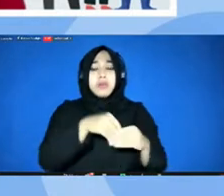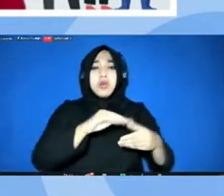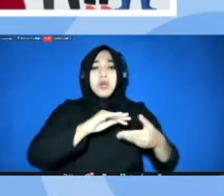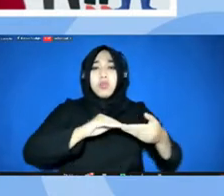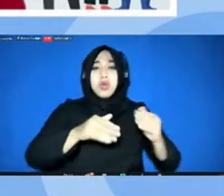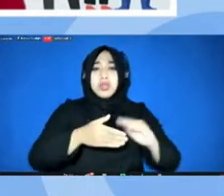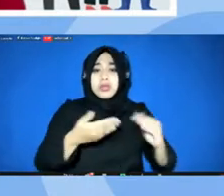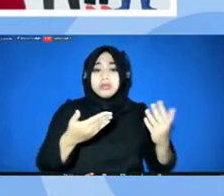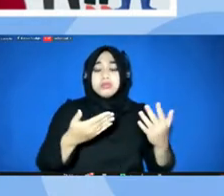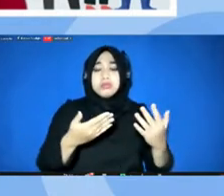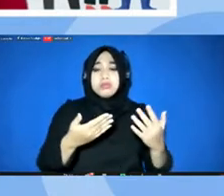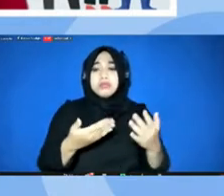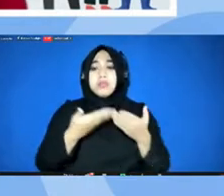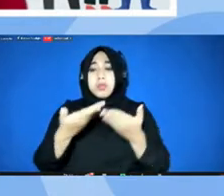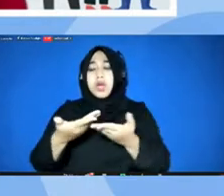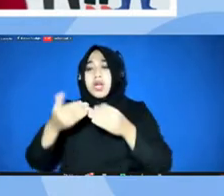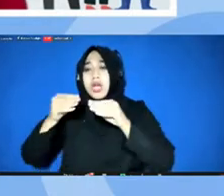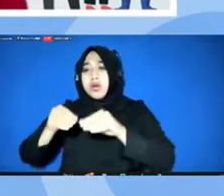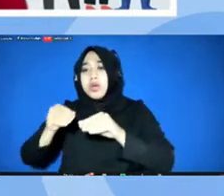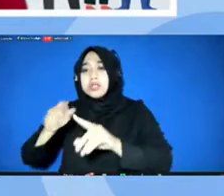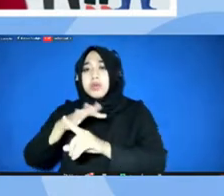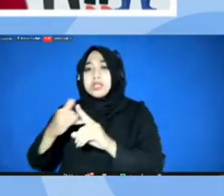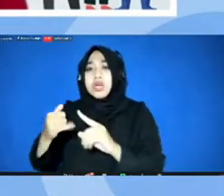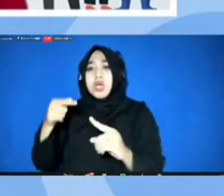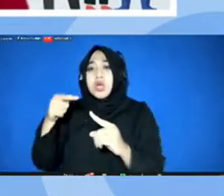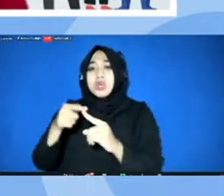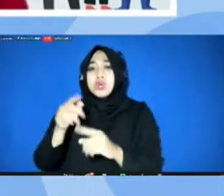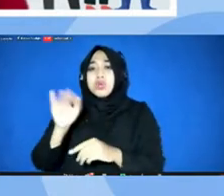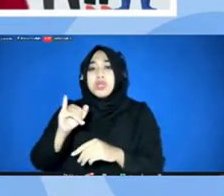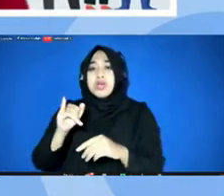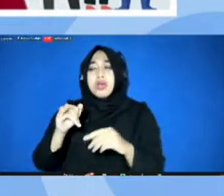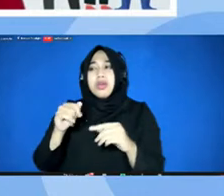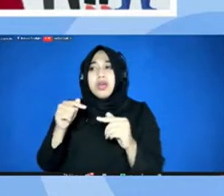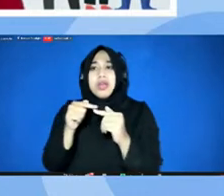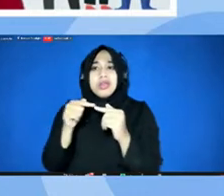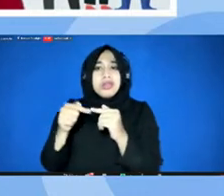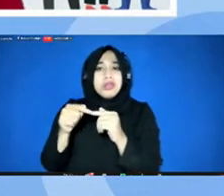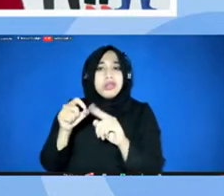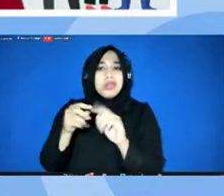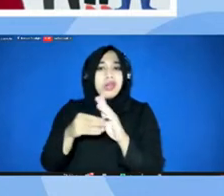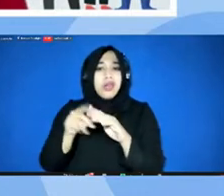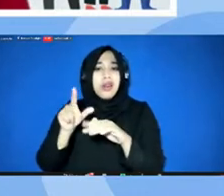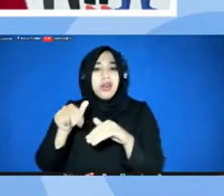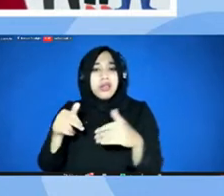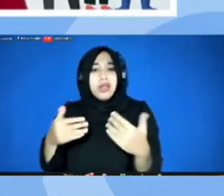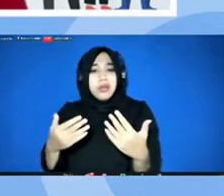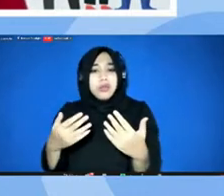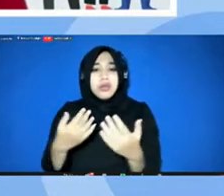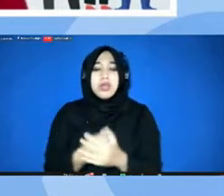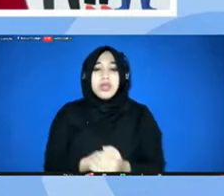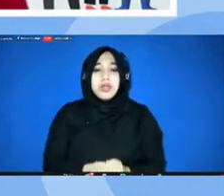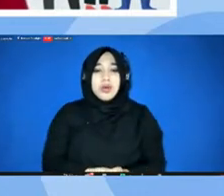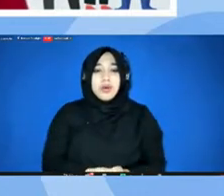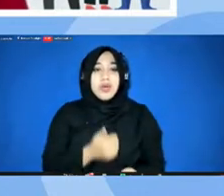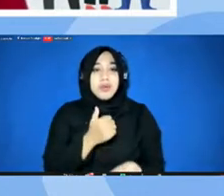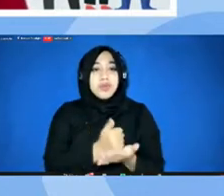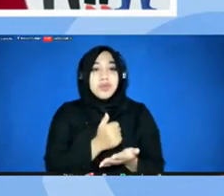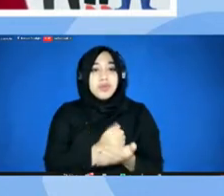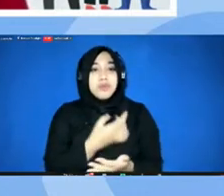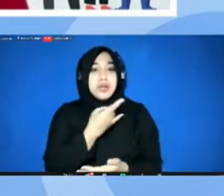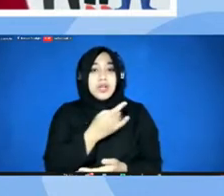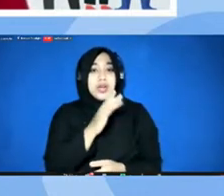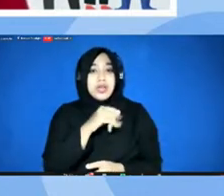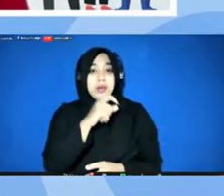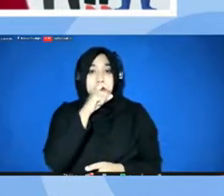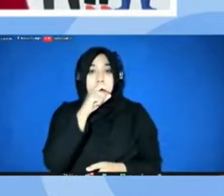komunitas untuk kemudian memberikan edukasi pada masyarakat agar tidak denial lagi? Atau ya, seperti apa? Pak, ini menarik dibahasnya sama Pak